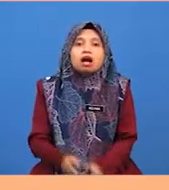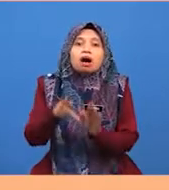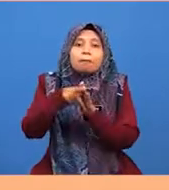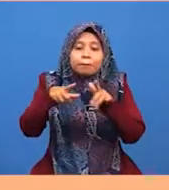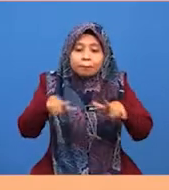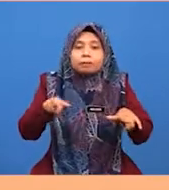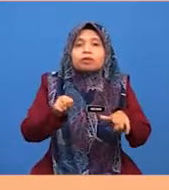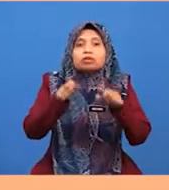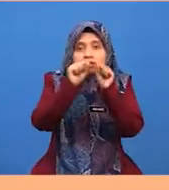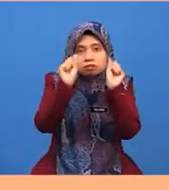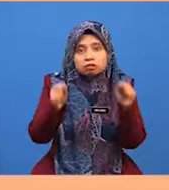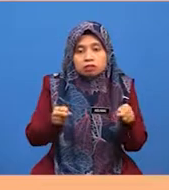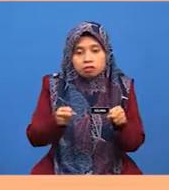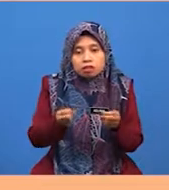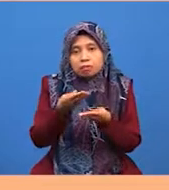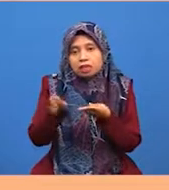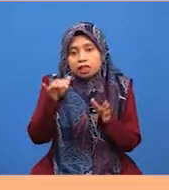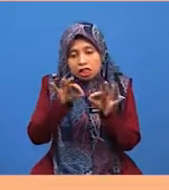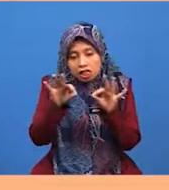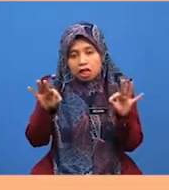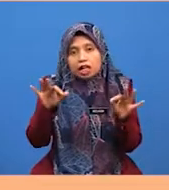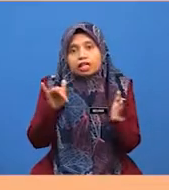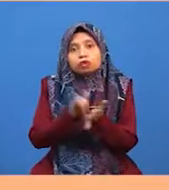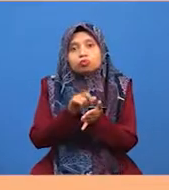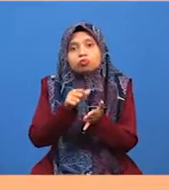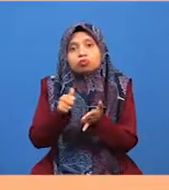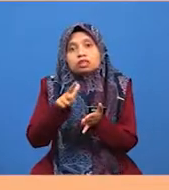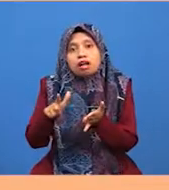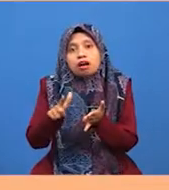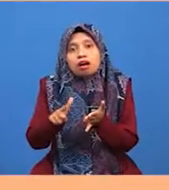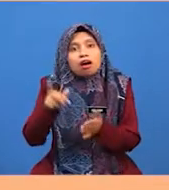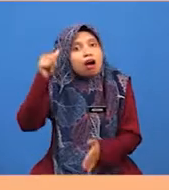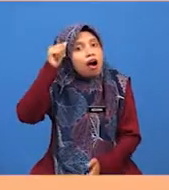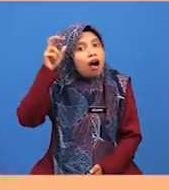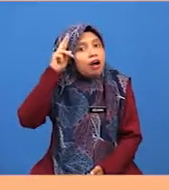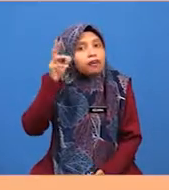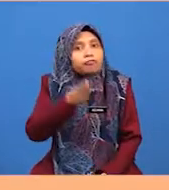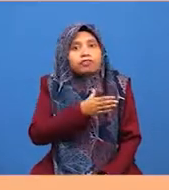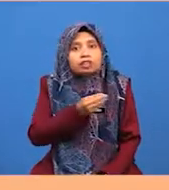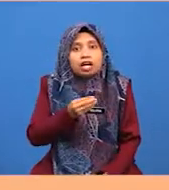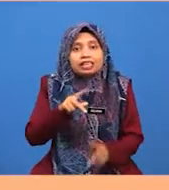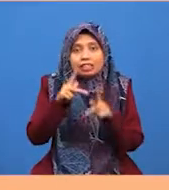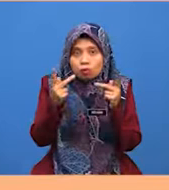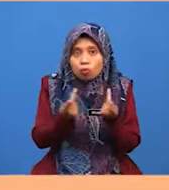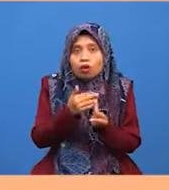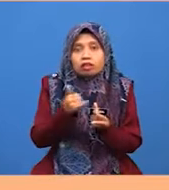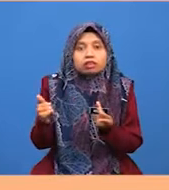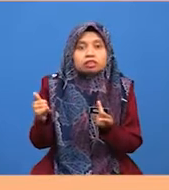Perluasan subjek bagi ayat tersebut ialah Arif dan keluarganya.